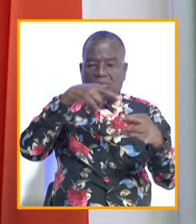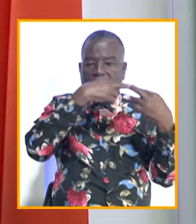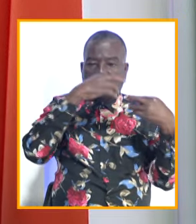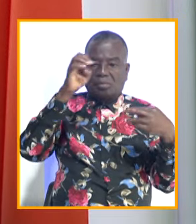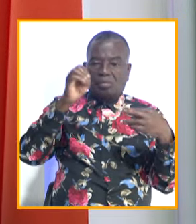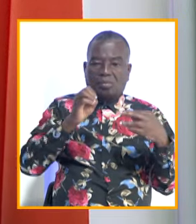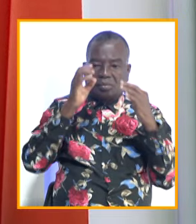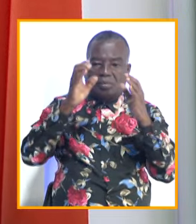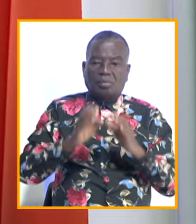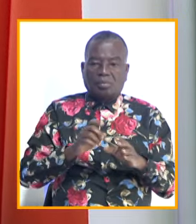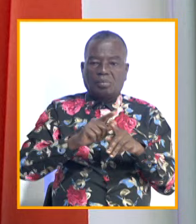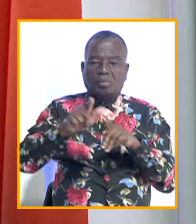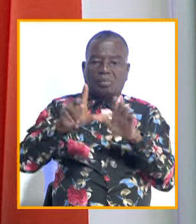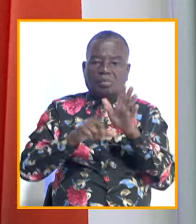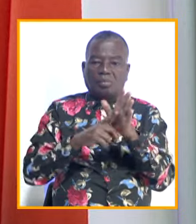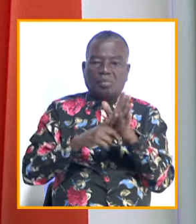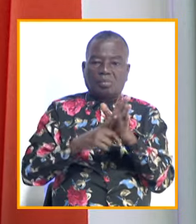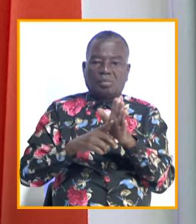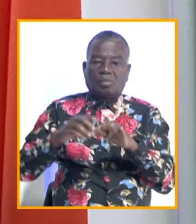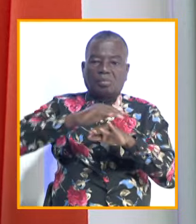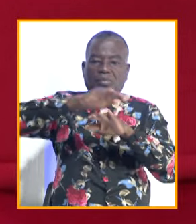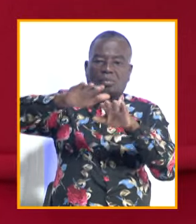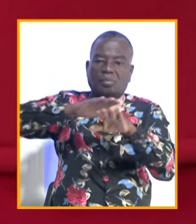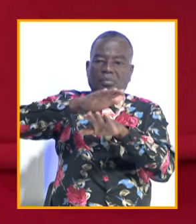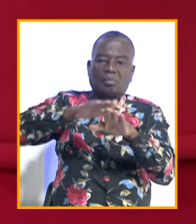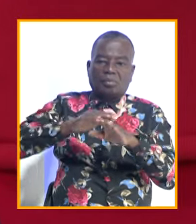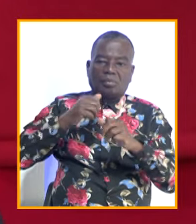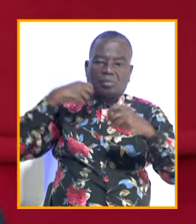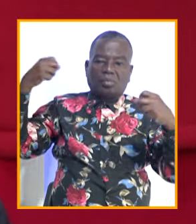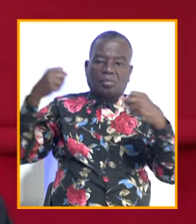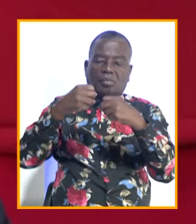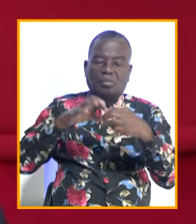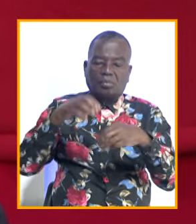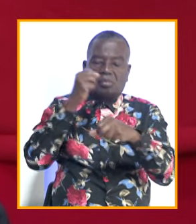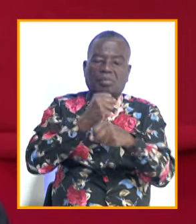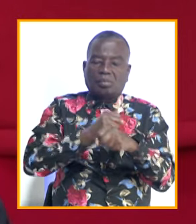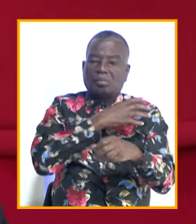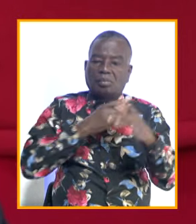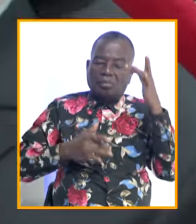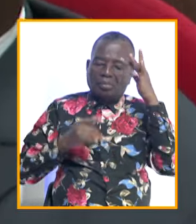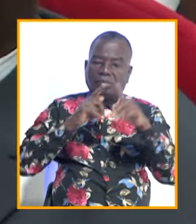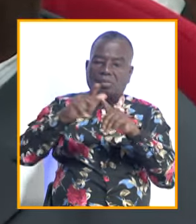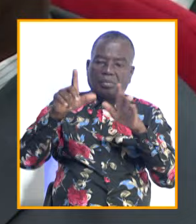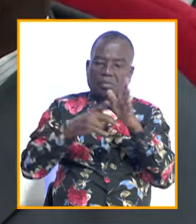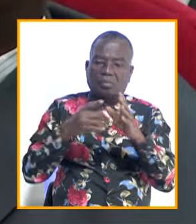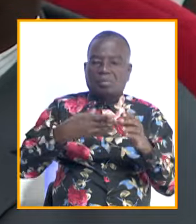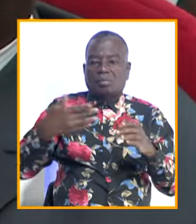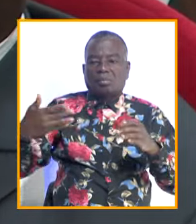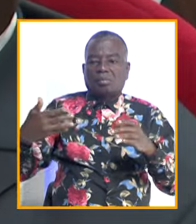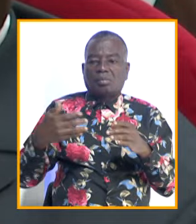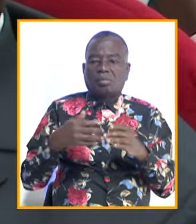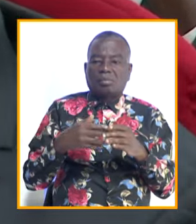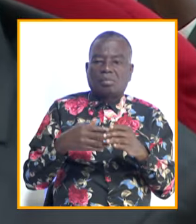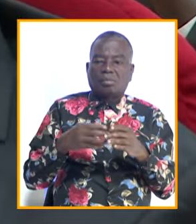responsabilité civile professionnelle, la couverture des accidents de travail et maladies professionnelles, etc.